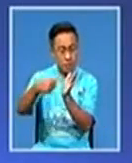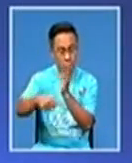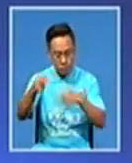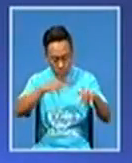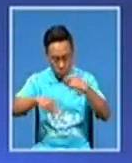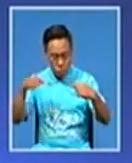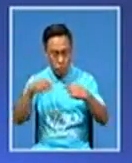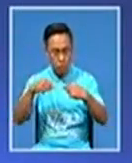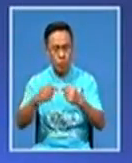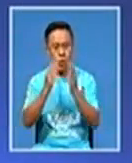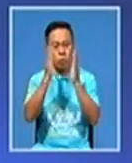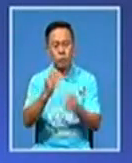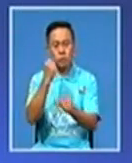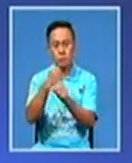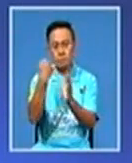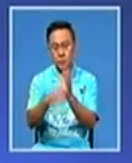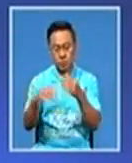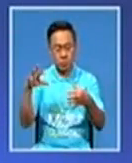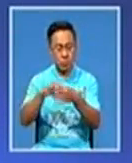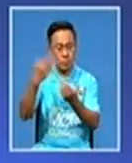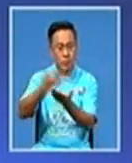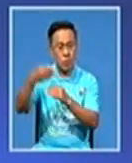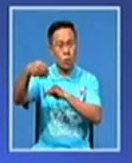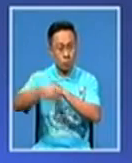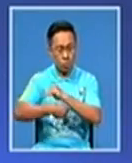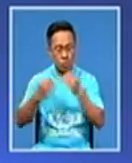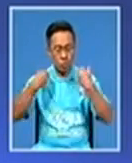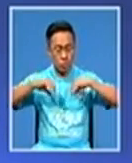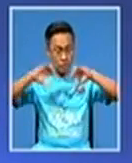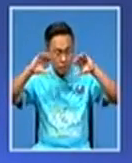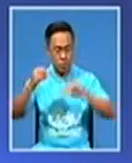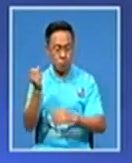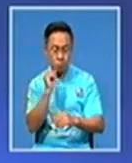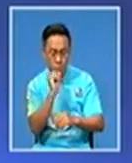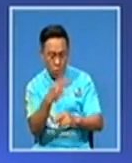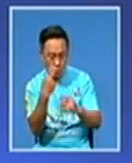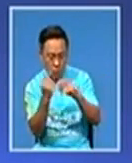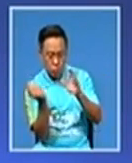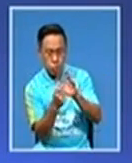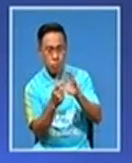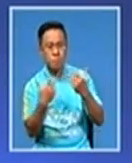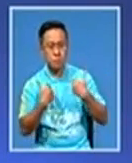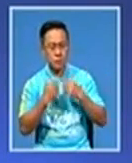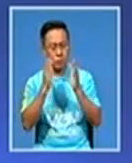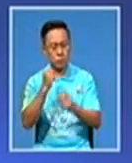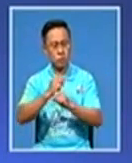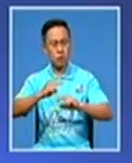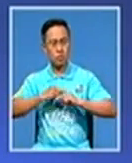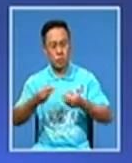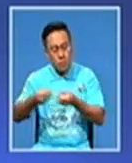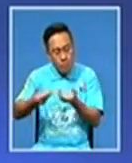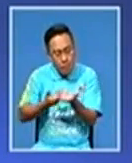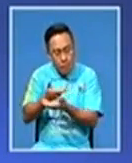ชิงรุกสำหรับผู้กระทำความผิดเกี่ยวกับการทุจริตทั้งในส่วนของเจ้าหน้าที่รัฐที่ถูกกล่าวหาหรือในส่วนของเอกชนนะครับที่เข้ามามีส่วนร่ว